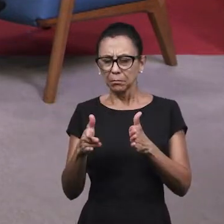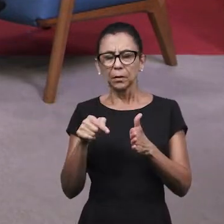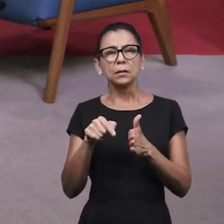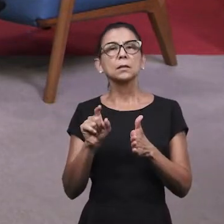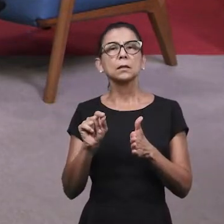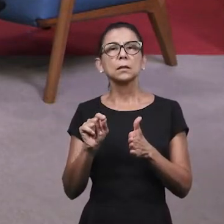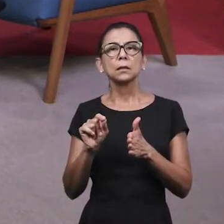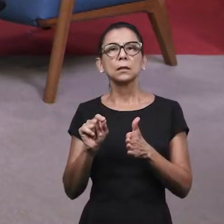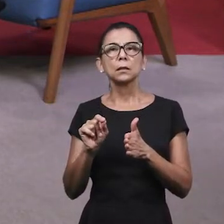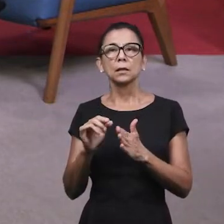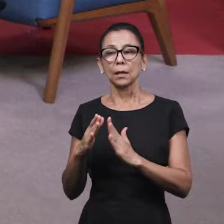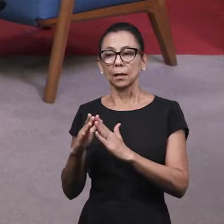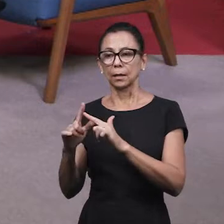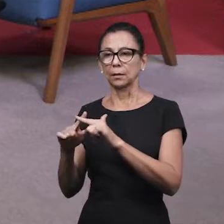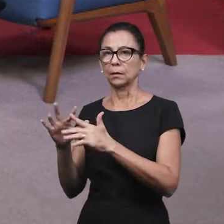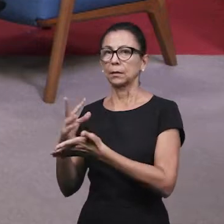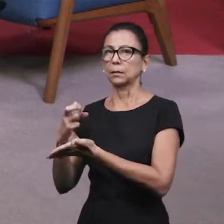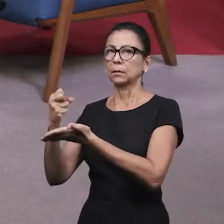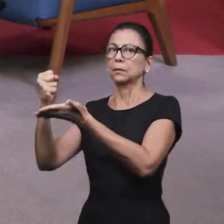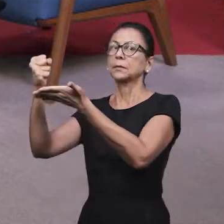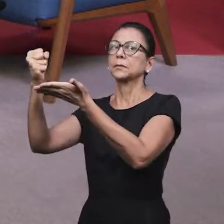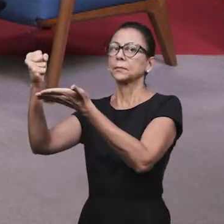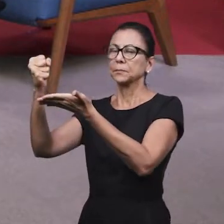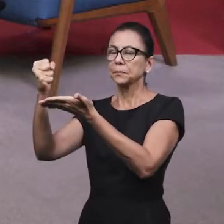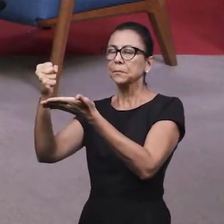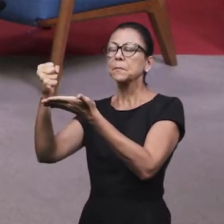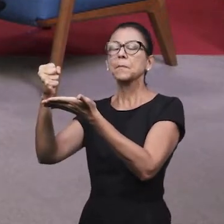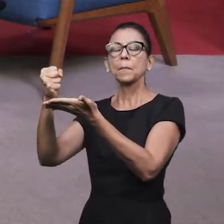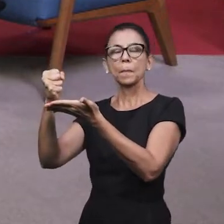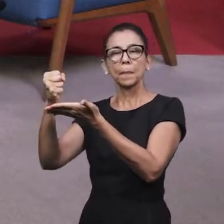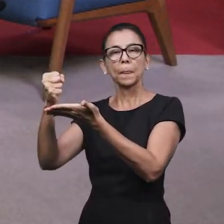qui concerne le monde, l'enlèvement de l'Église. L'Église